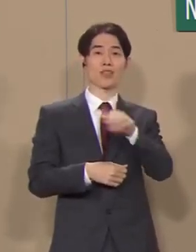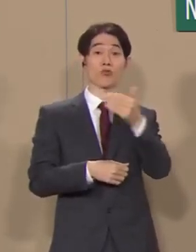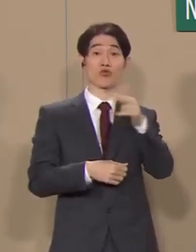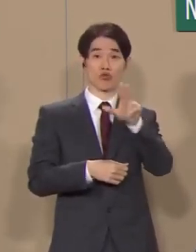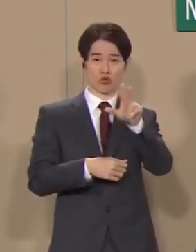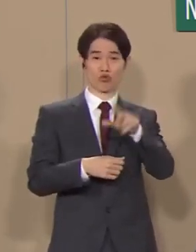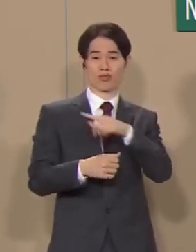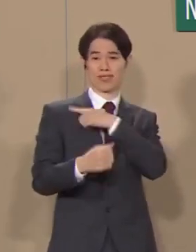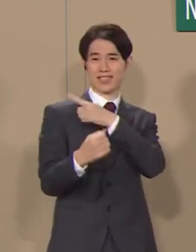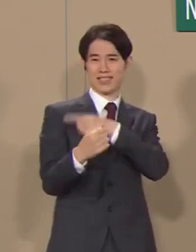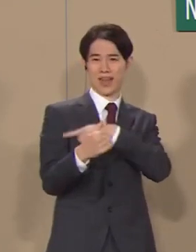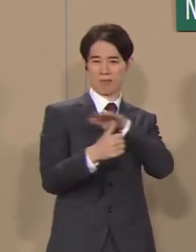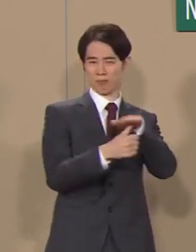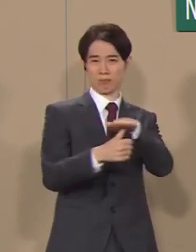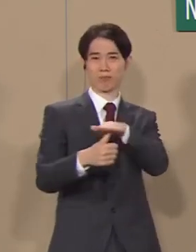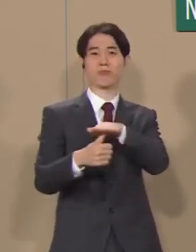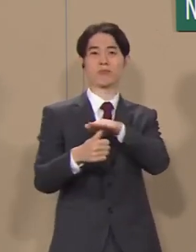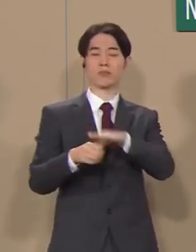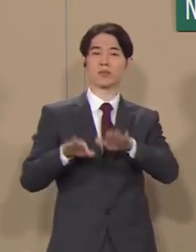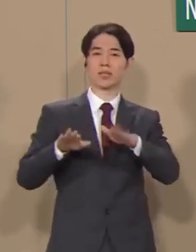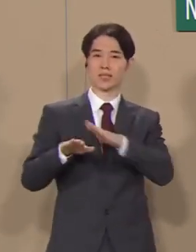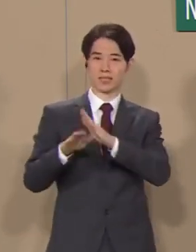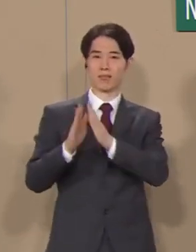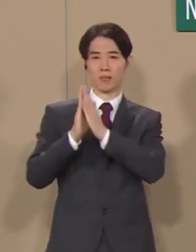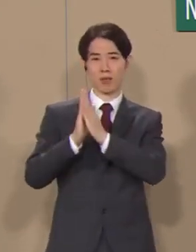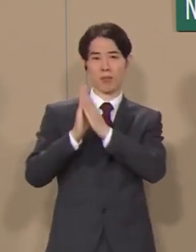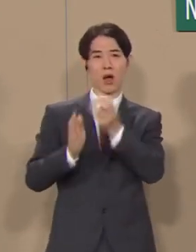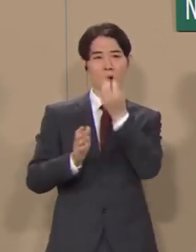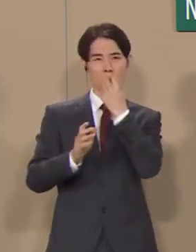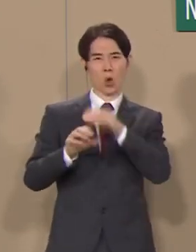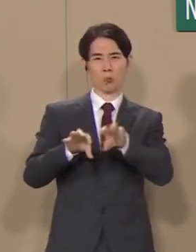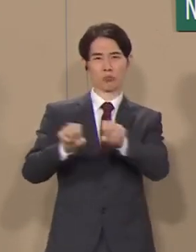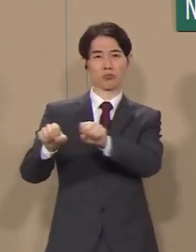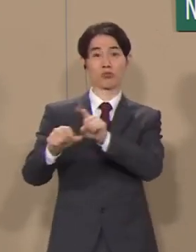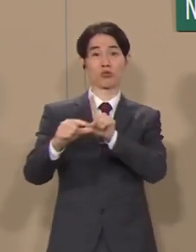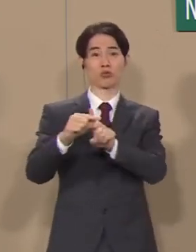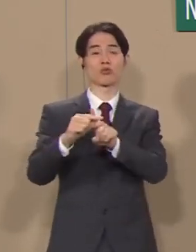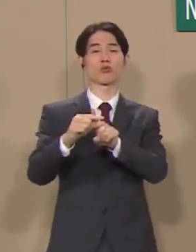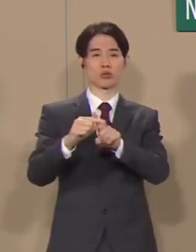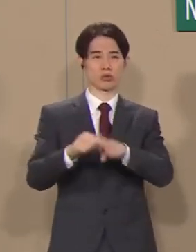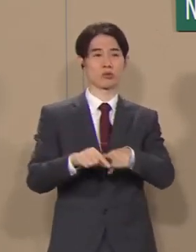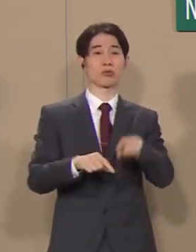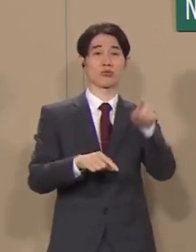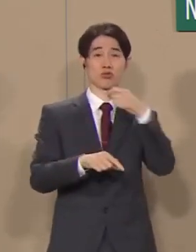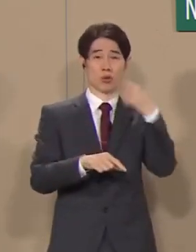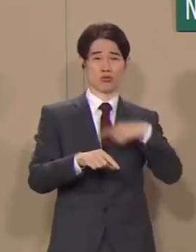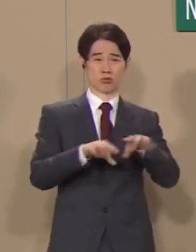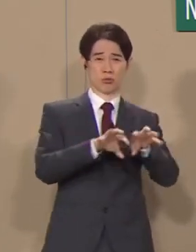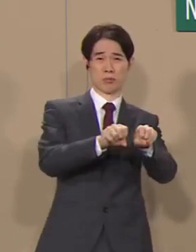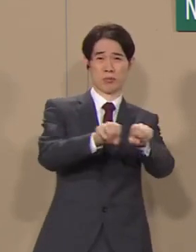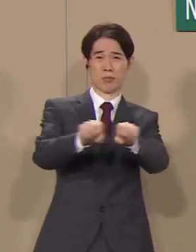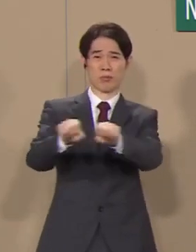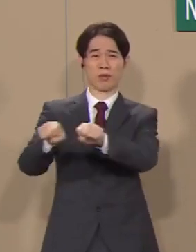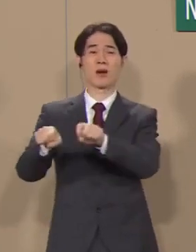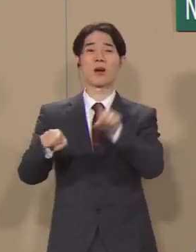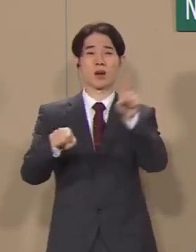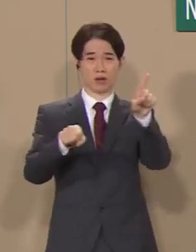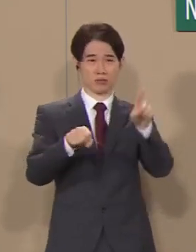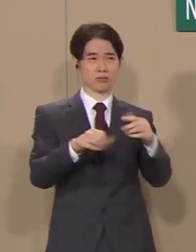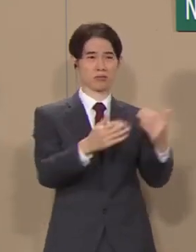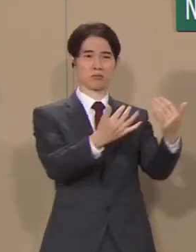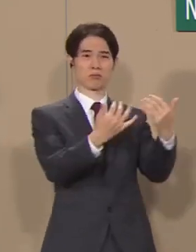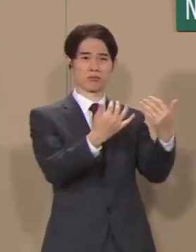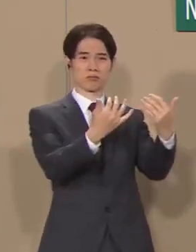最近リアミャンマーや香港にも進出していますし侵略骨格と国家といってもいい中国に